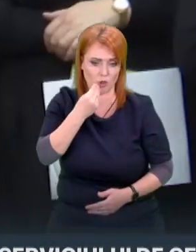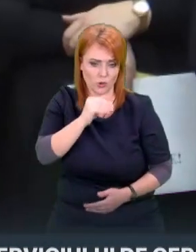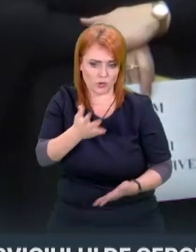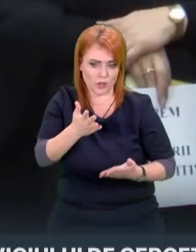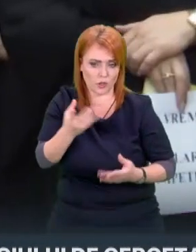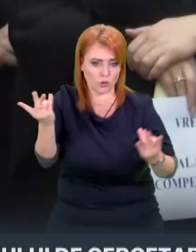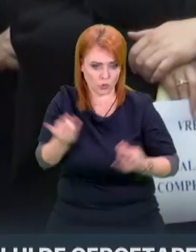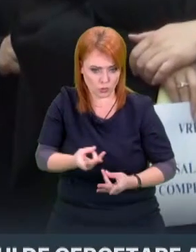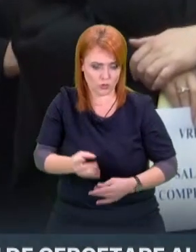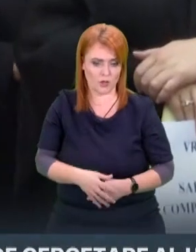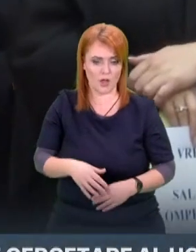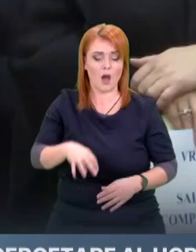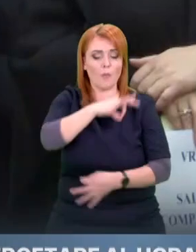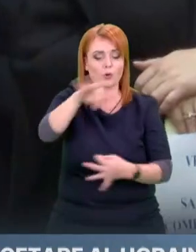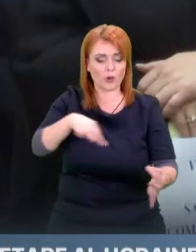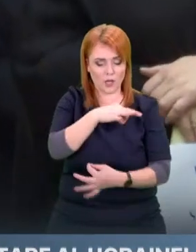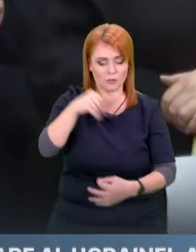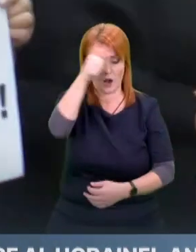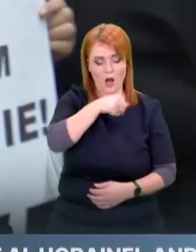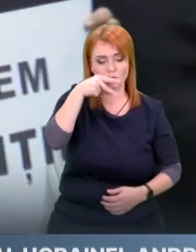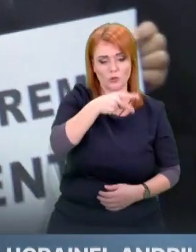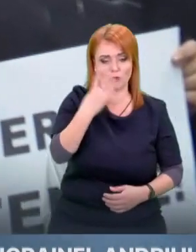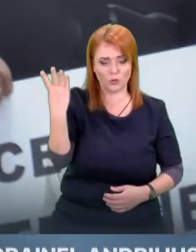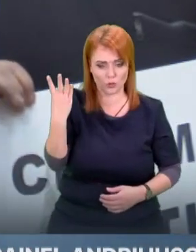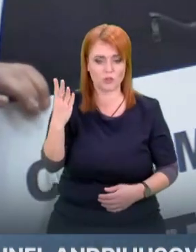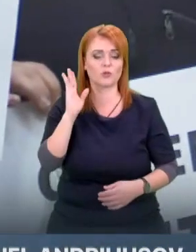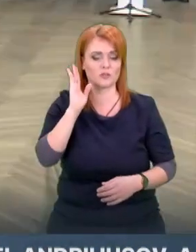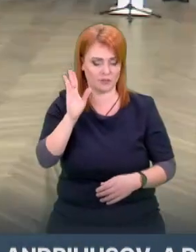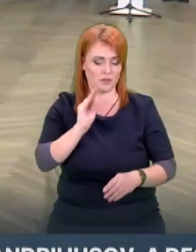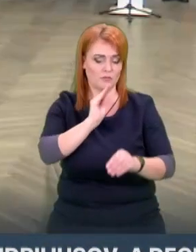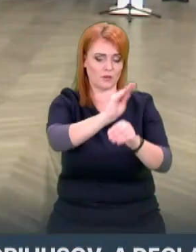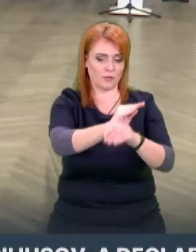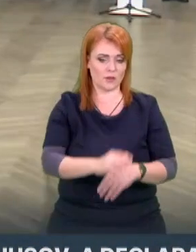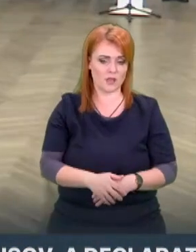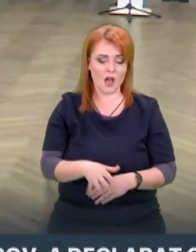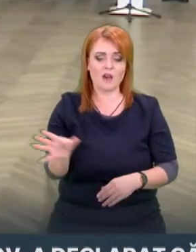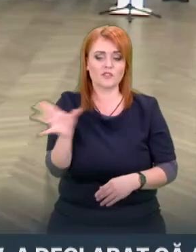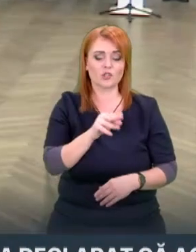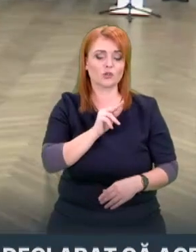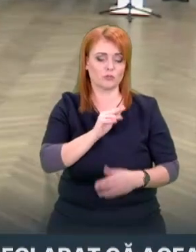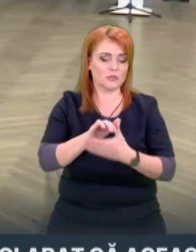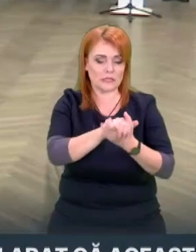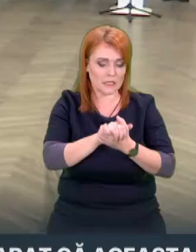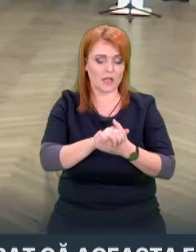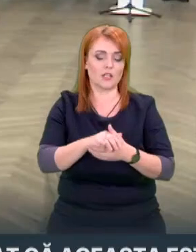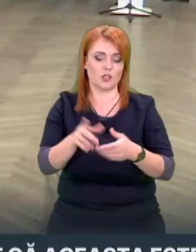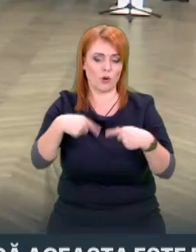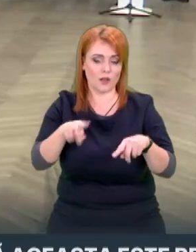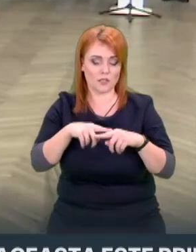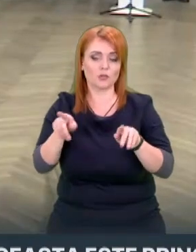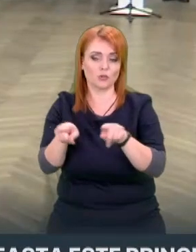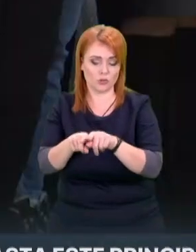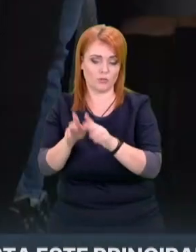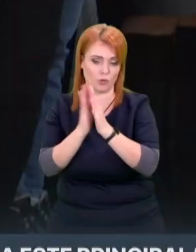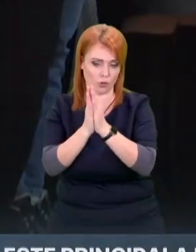legii bugetului pentru anul 2024 cere anumite completări, iar sindicaliștii cer ca să fie consultări publice. Aceștia spun că doresc ca